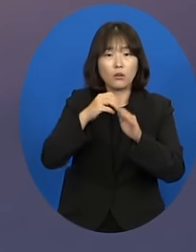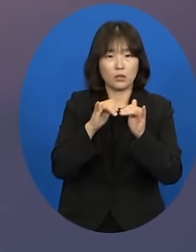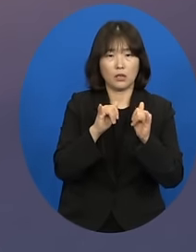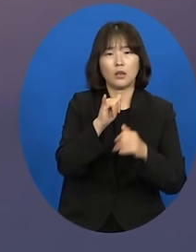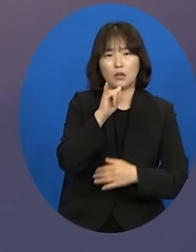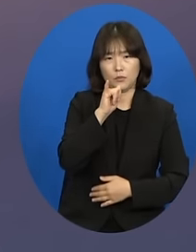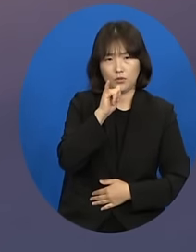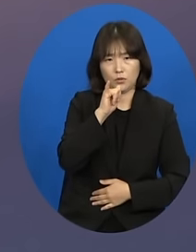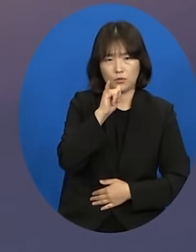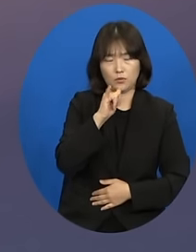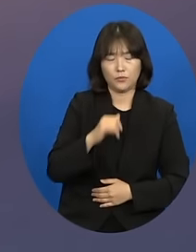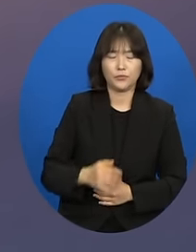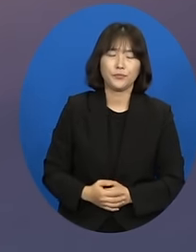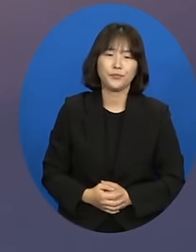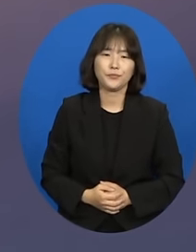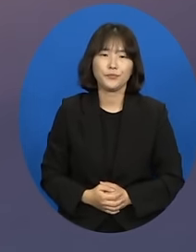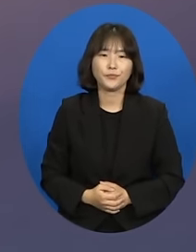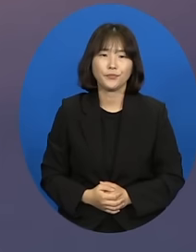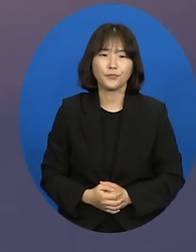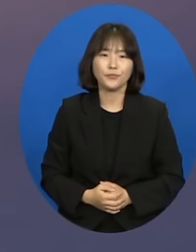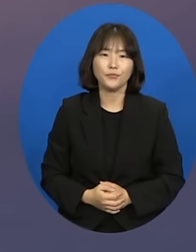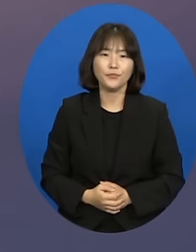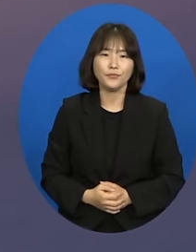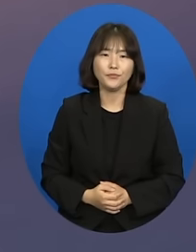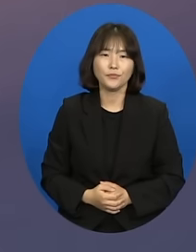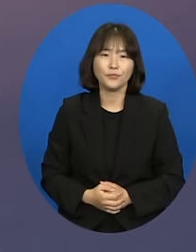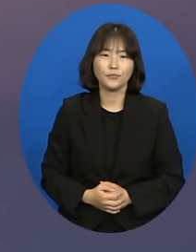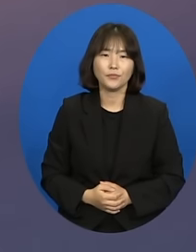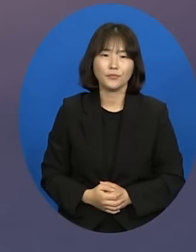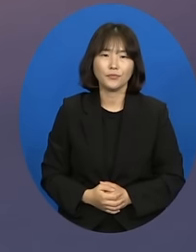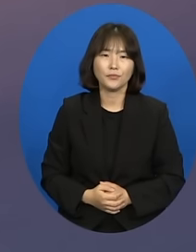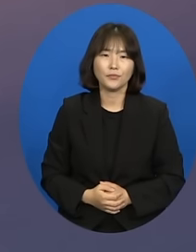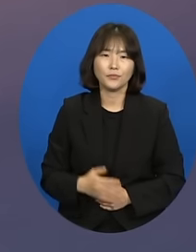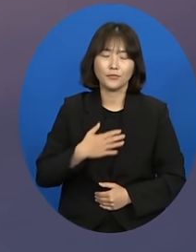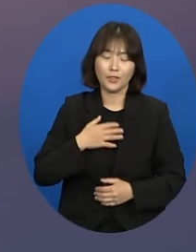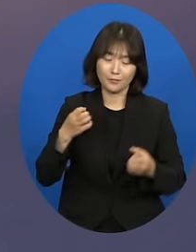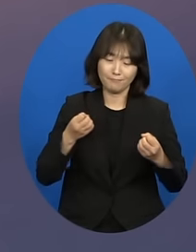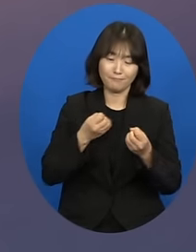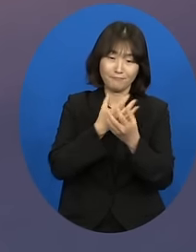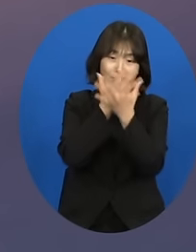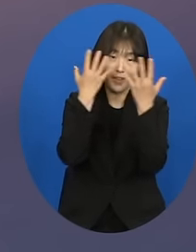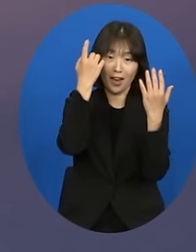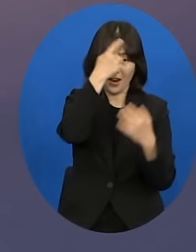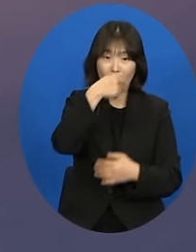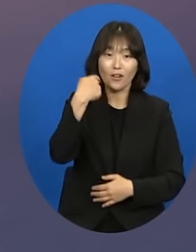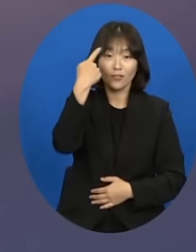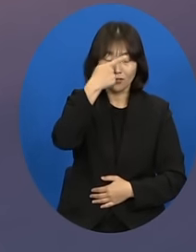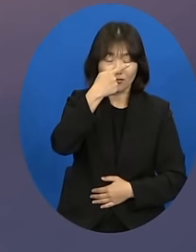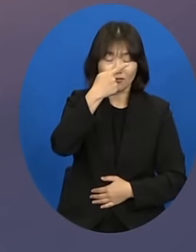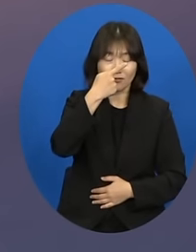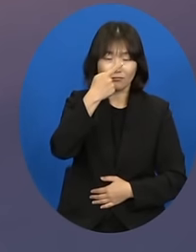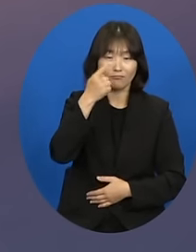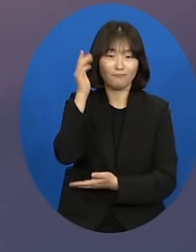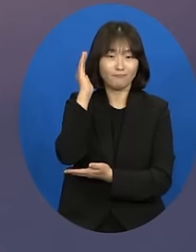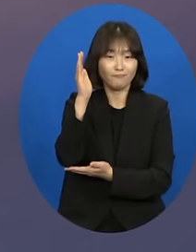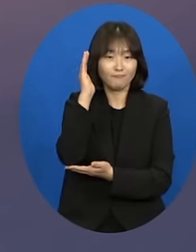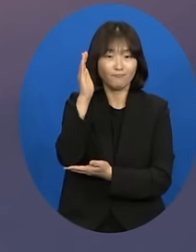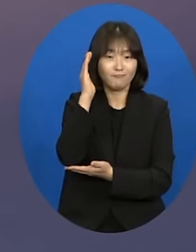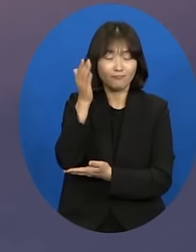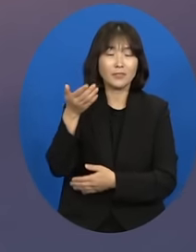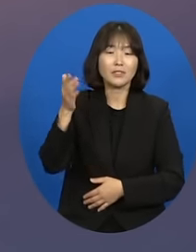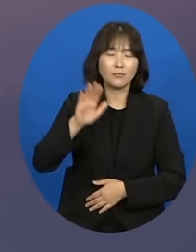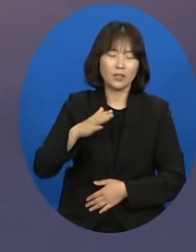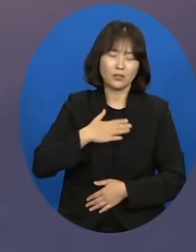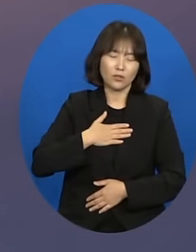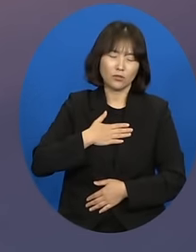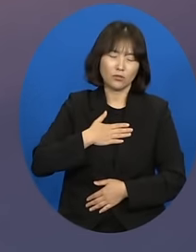않은 순간들이 있습니다. 제가 뭐 비교적 환하고 밝은 얼굴로 여기 이렇게 서 있지만 또 저도 어려울 때가 많이